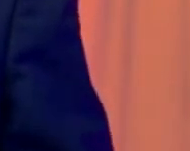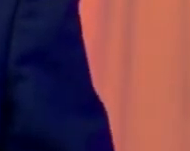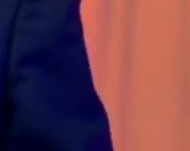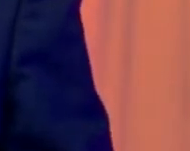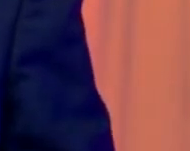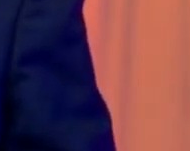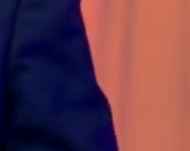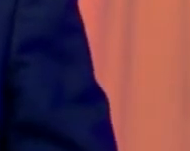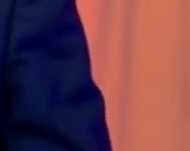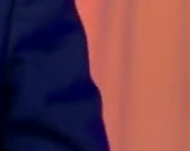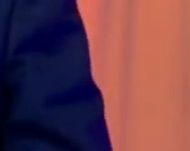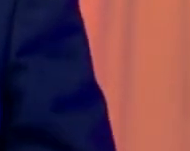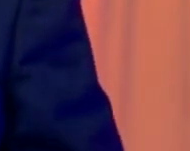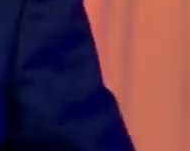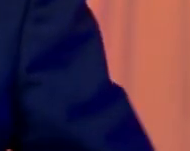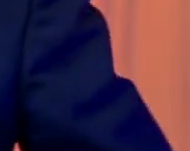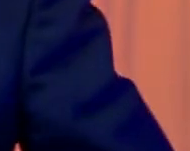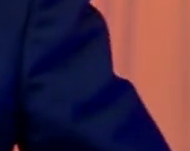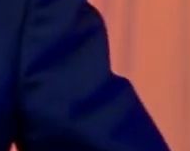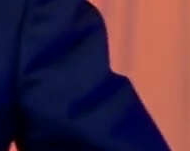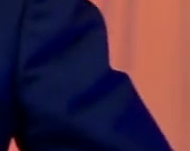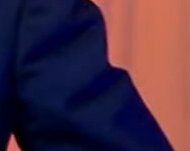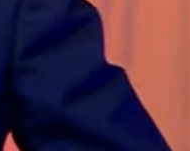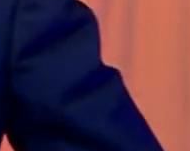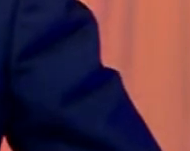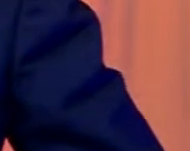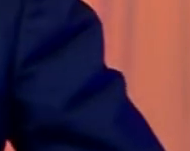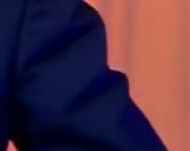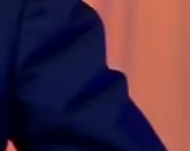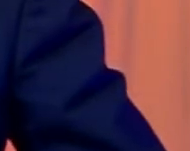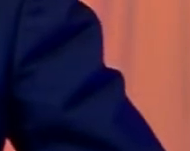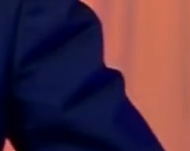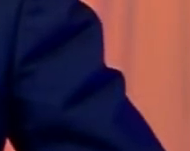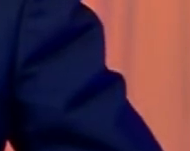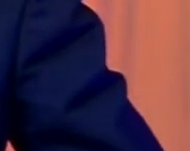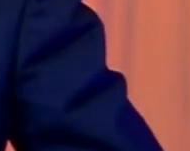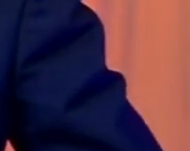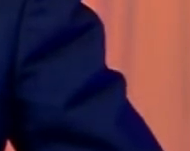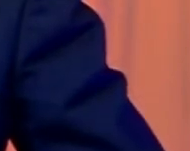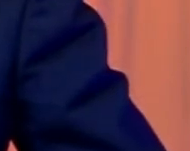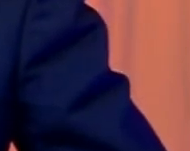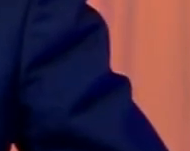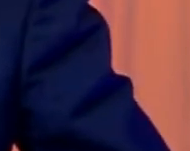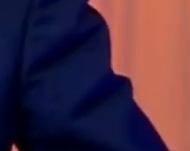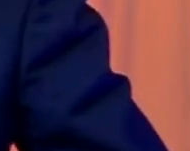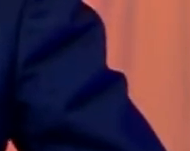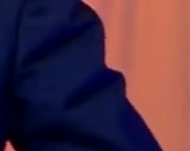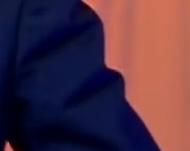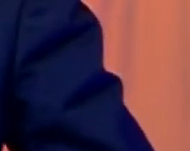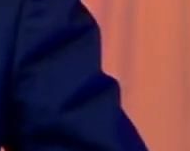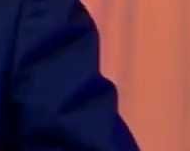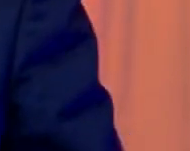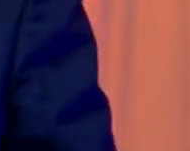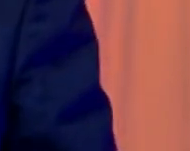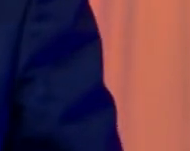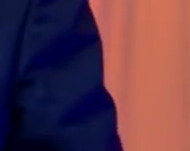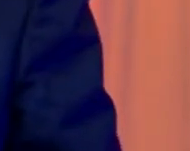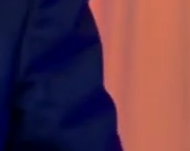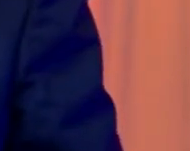Maana neno la Mungu ni neno ambapo tukisoma tukimtegemea, bila shaka Mungu atatusaidia. Biblia inasema